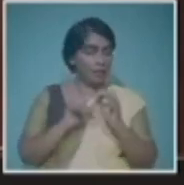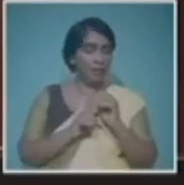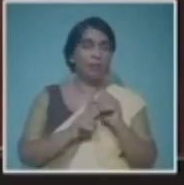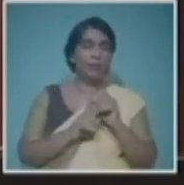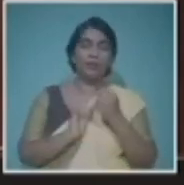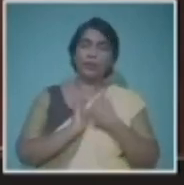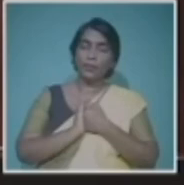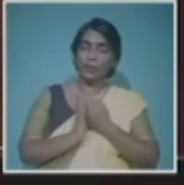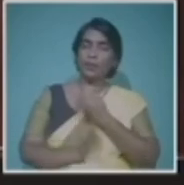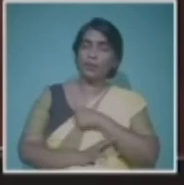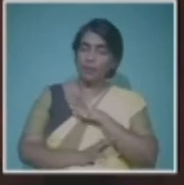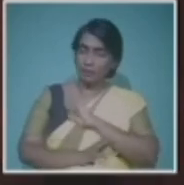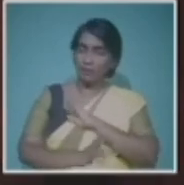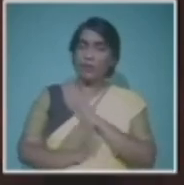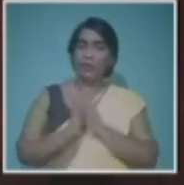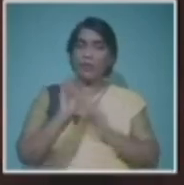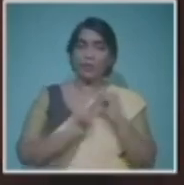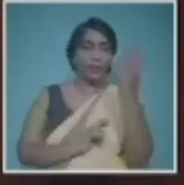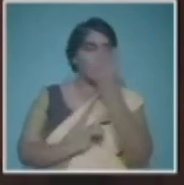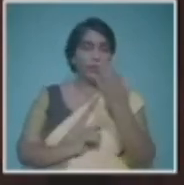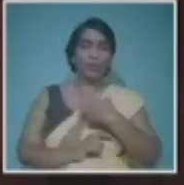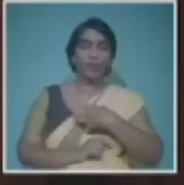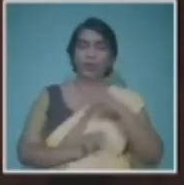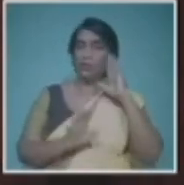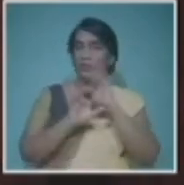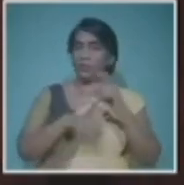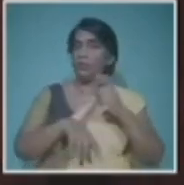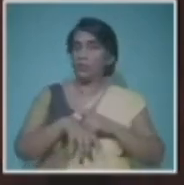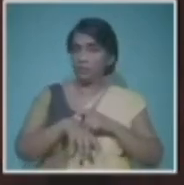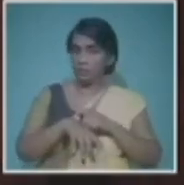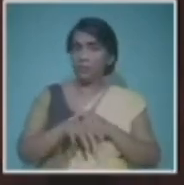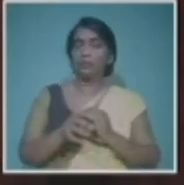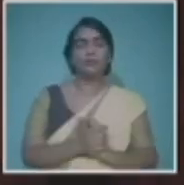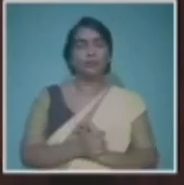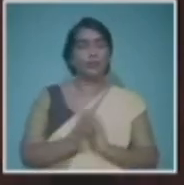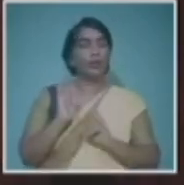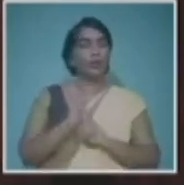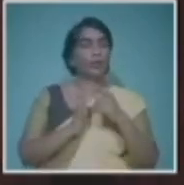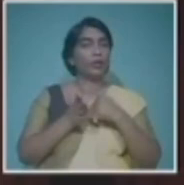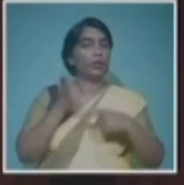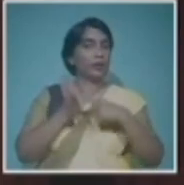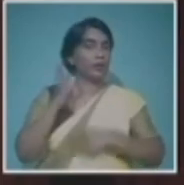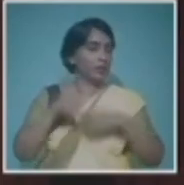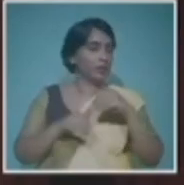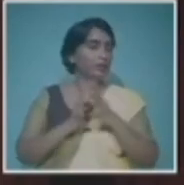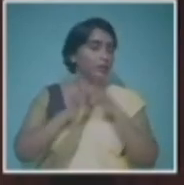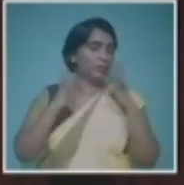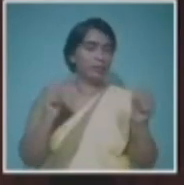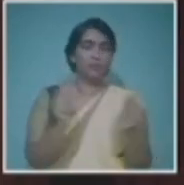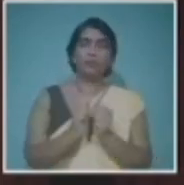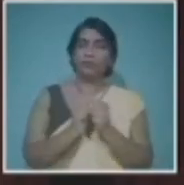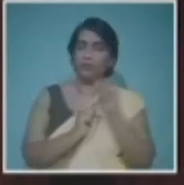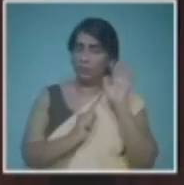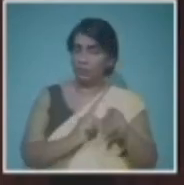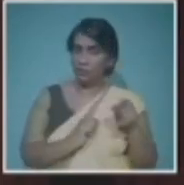කරුණේ සාමින් වහන්සේ කෙනෙක් සහ මහජනිතයන් හතර දෙනෙක්ගේ ශෝක ප්‍රකාශය සිද්ධ කරන වෙලාව උතුරේ දේශපාලනය තුල දවැන්ත කාර්යභාරයක්